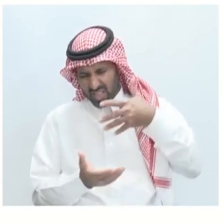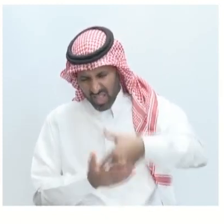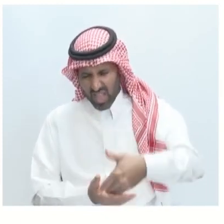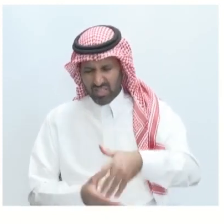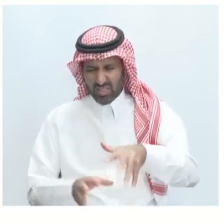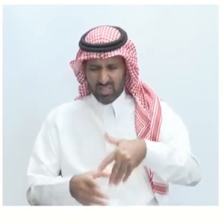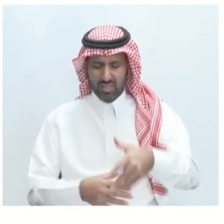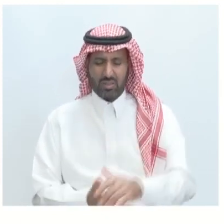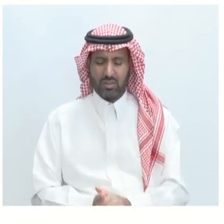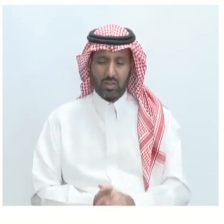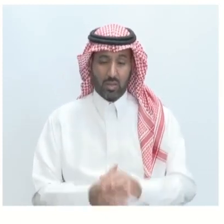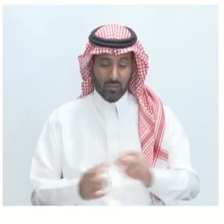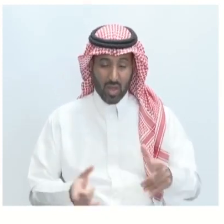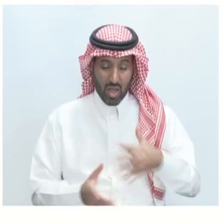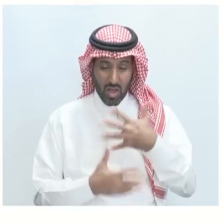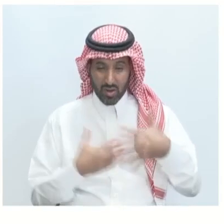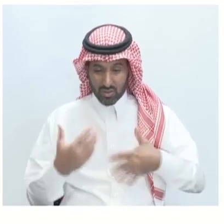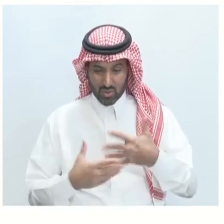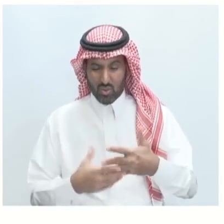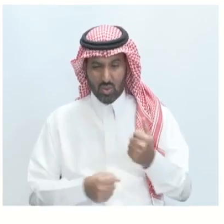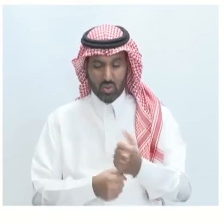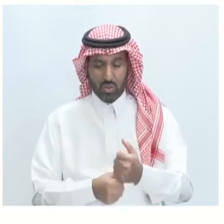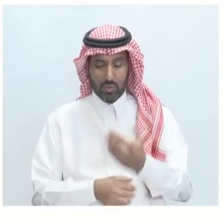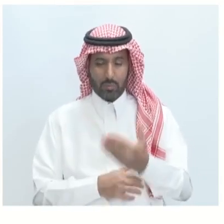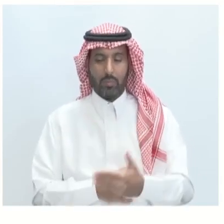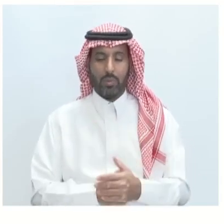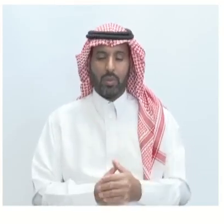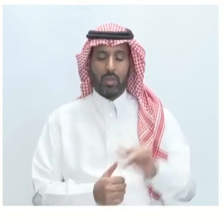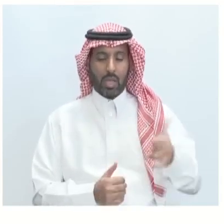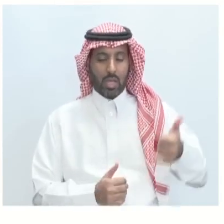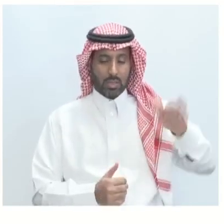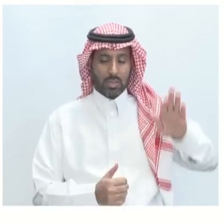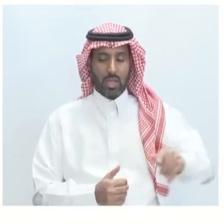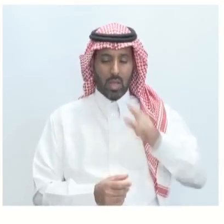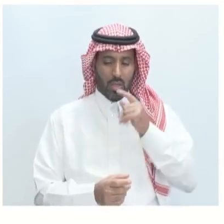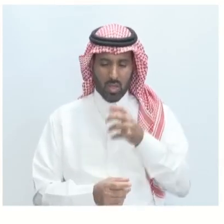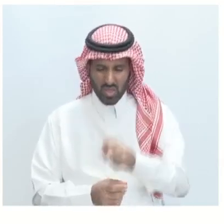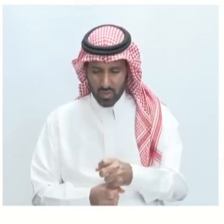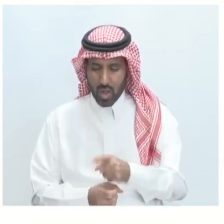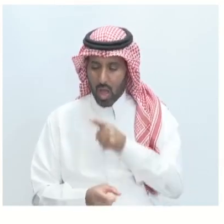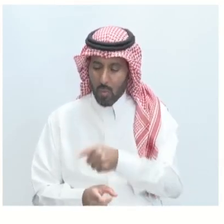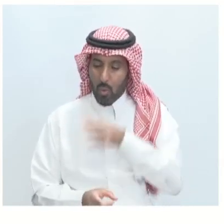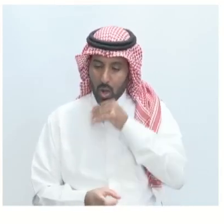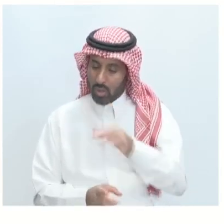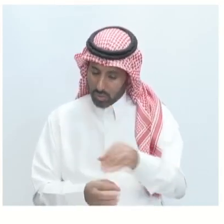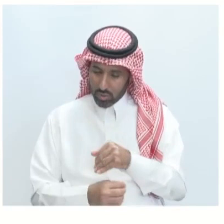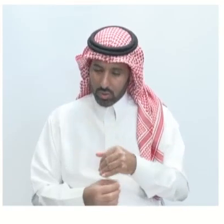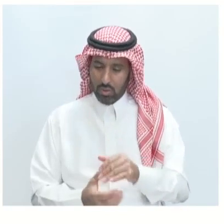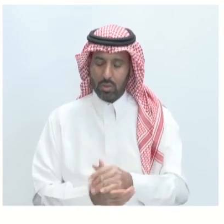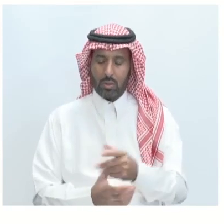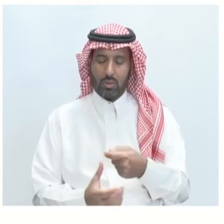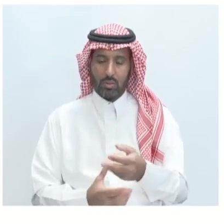او هي ماذا هي انفعال او سلوك اصدره ياسر لكي يضغط على والده